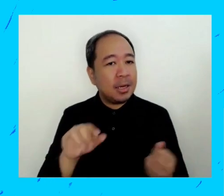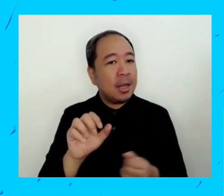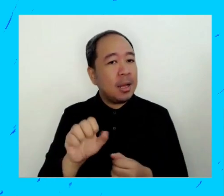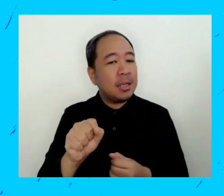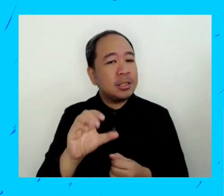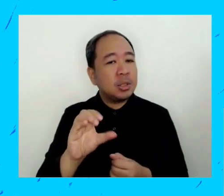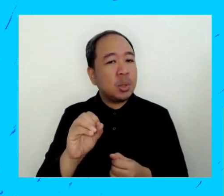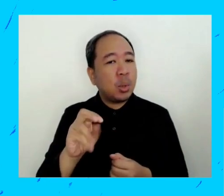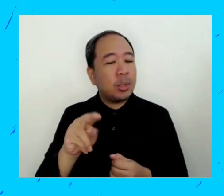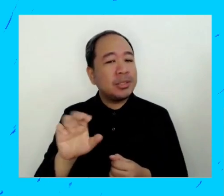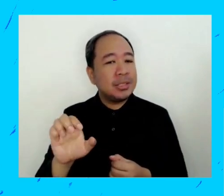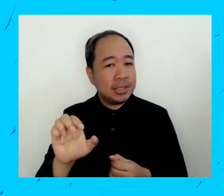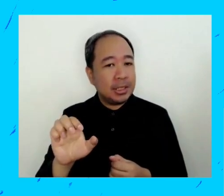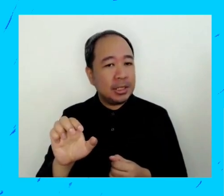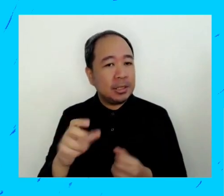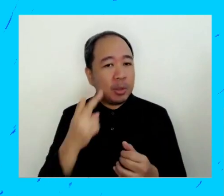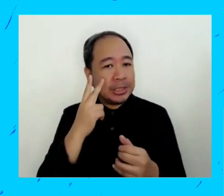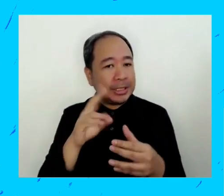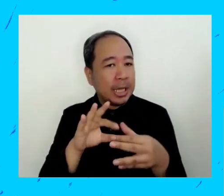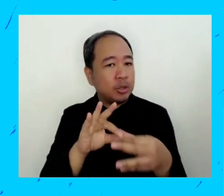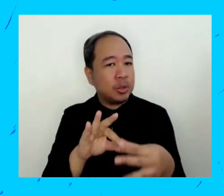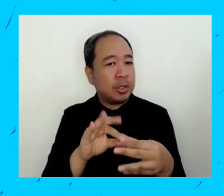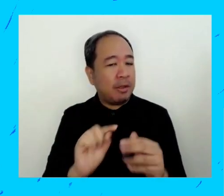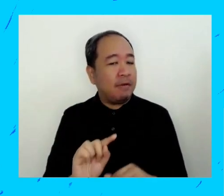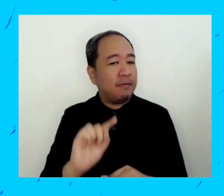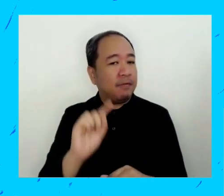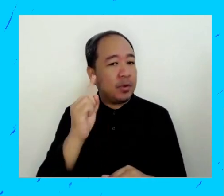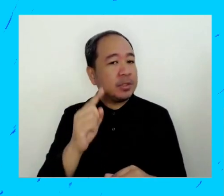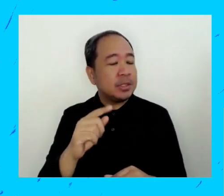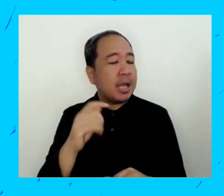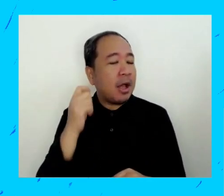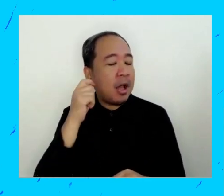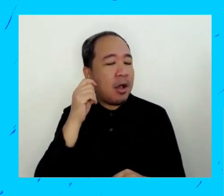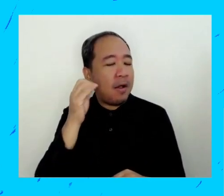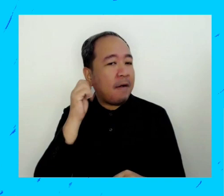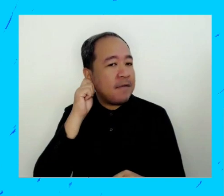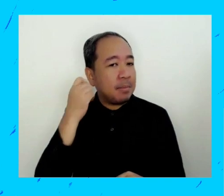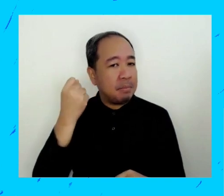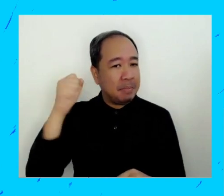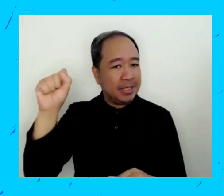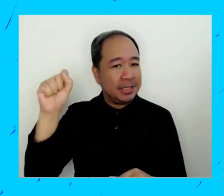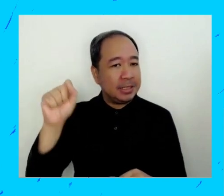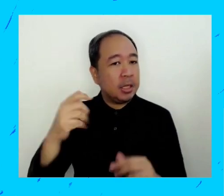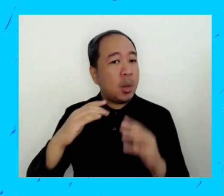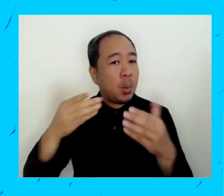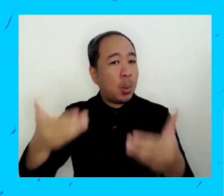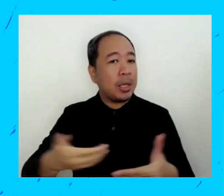jeune, Luis Montero. Et maintenant, nous avons